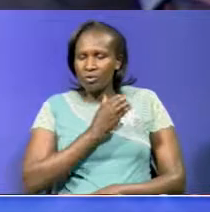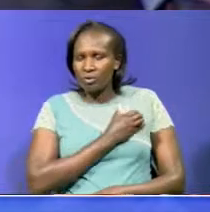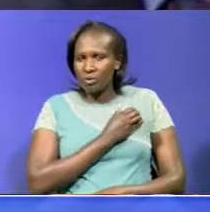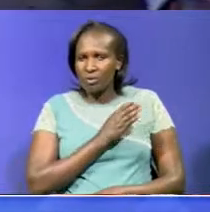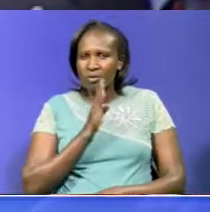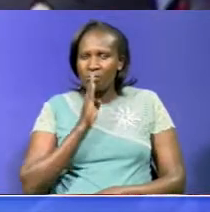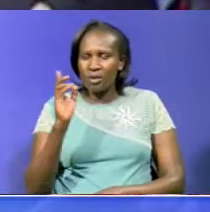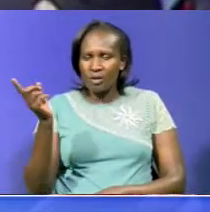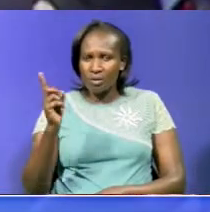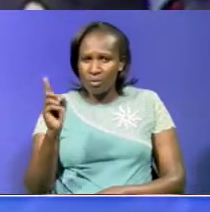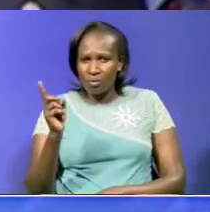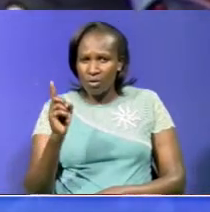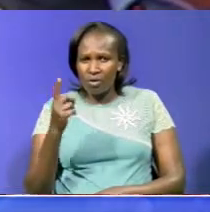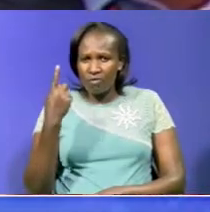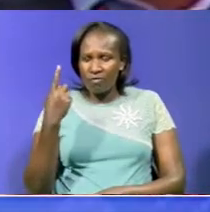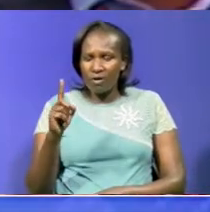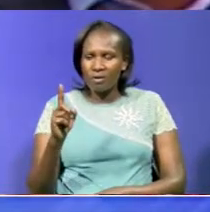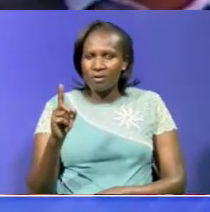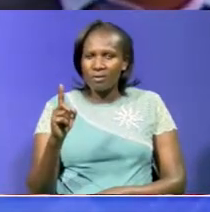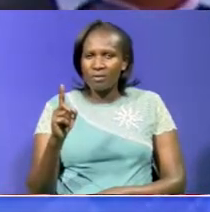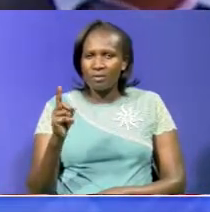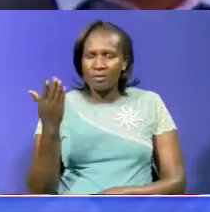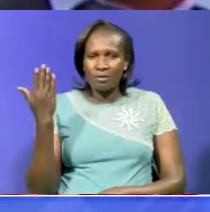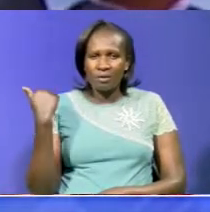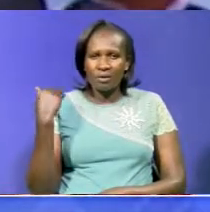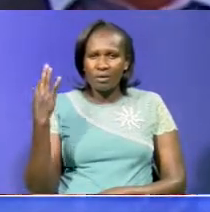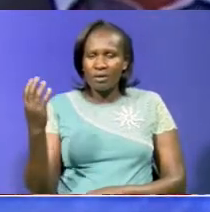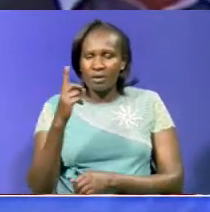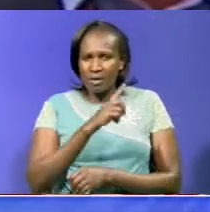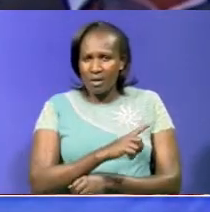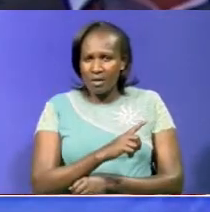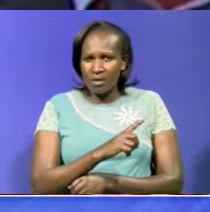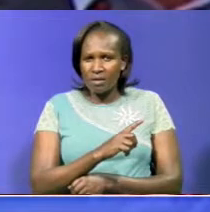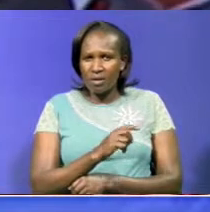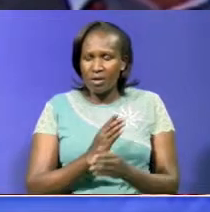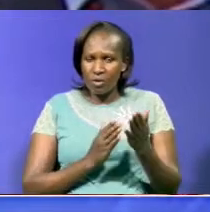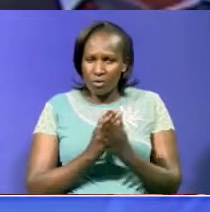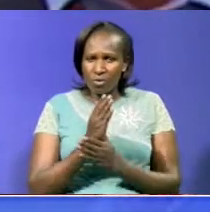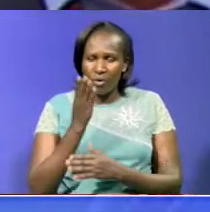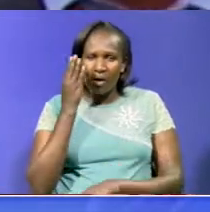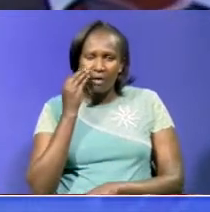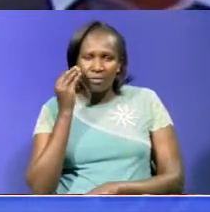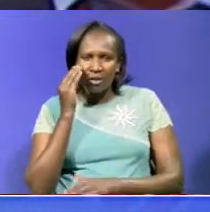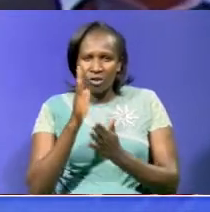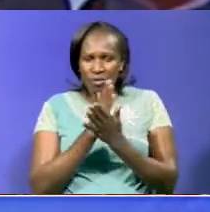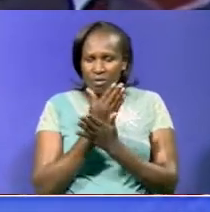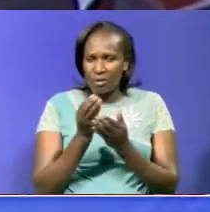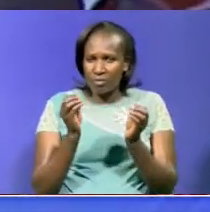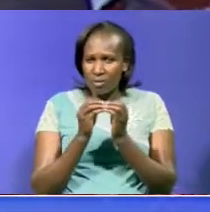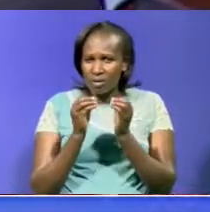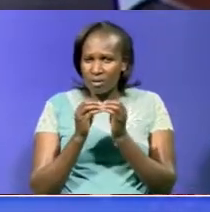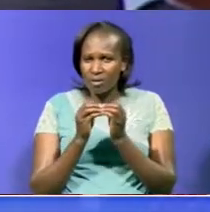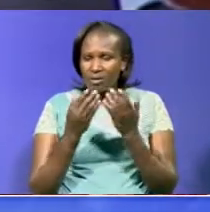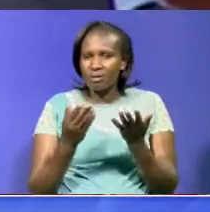in Nairobi for the past 3 days. They have gone through experience sharing meeting with